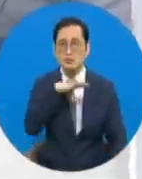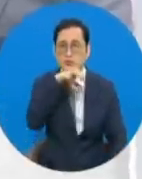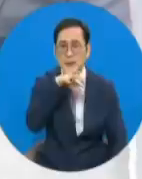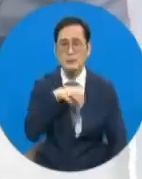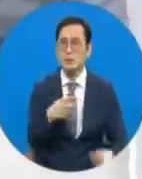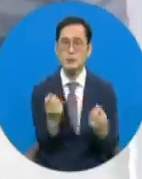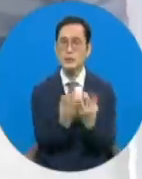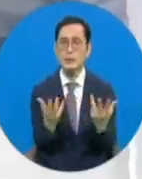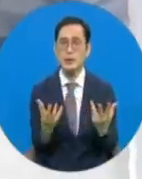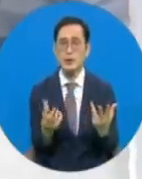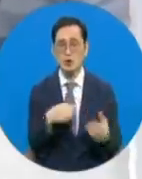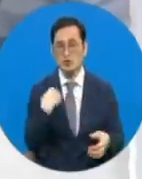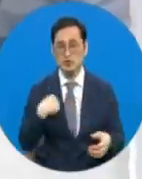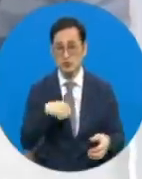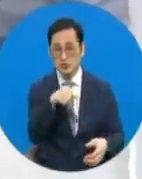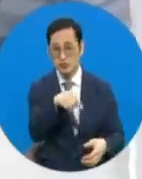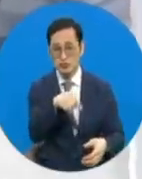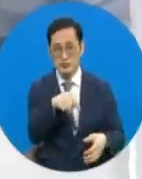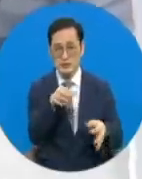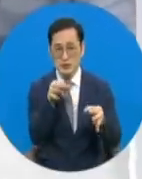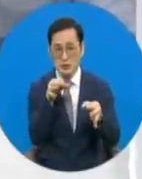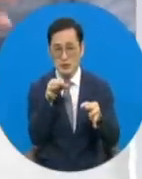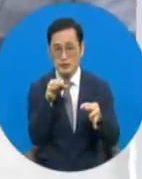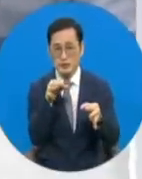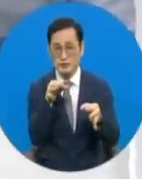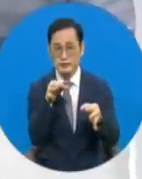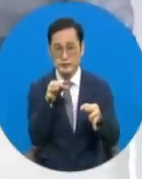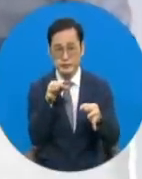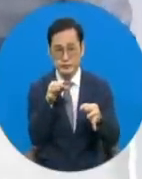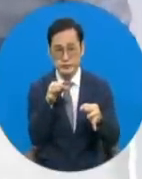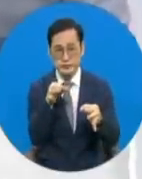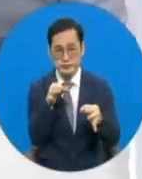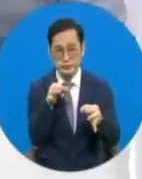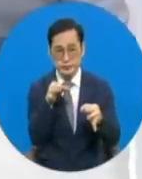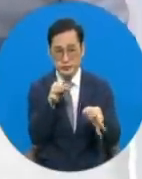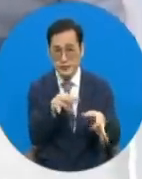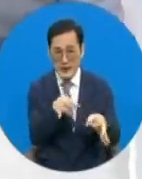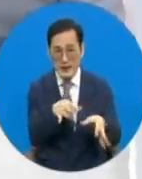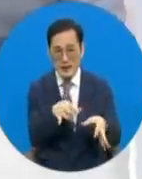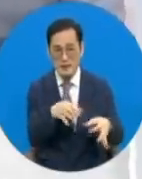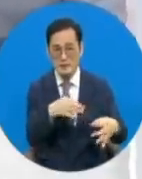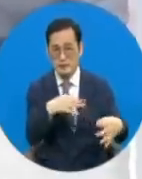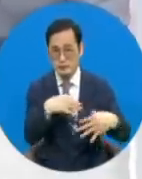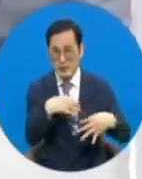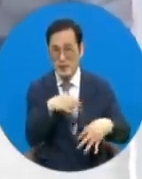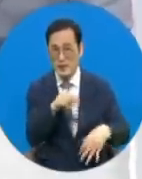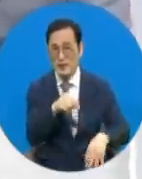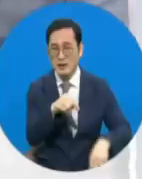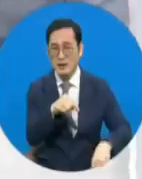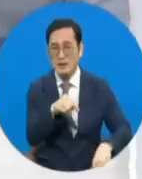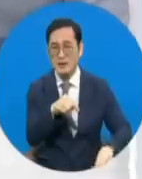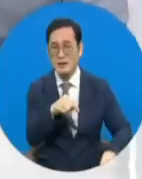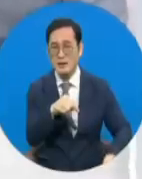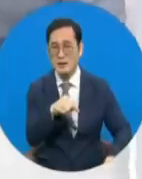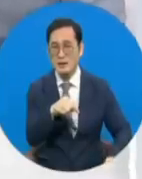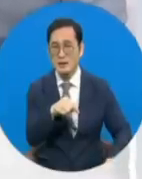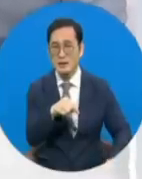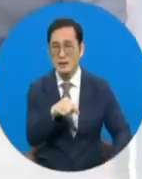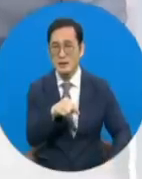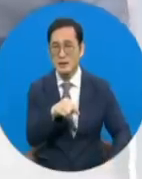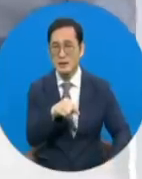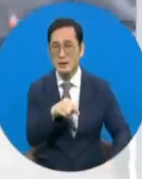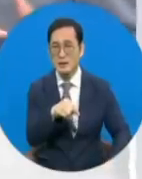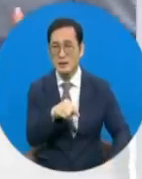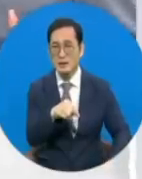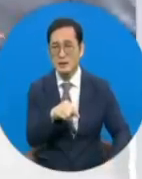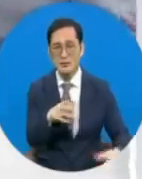대한 투자라든지 실제적인 산업관계에 영향을 갖고 있는 것도 사실이기 때문에 오히려 한편으로